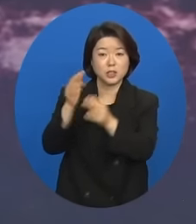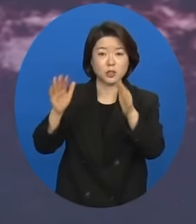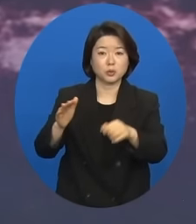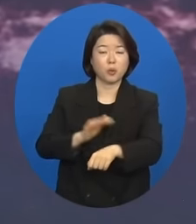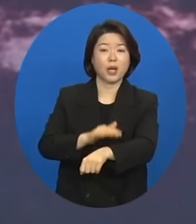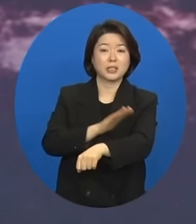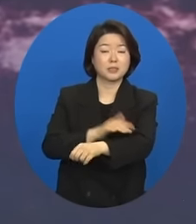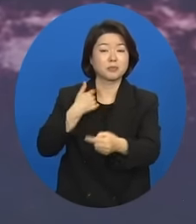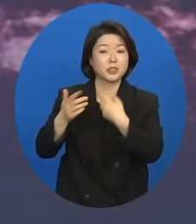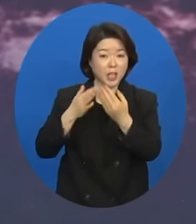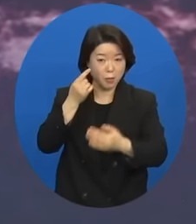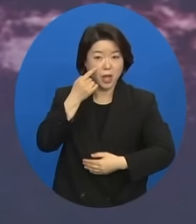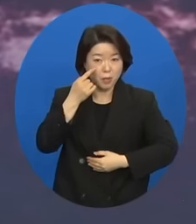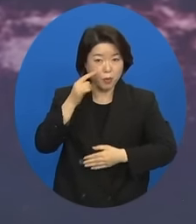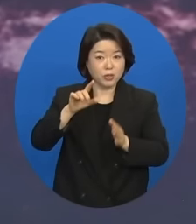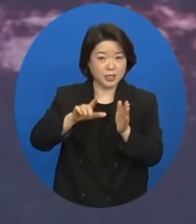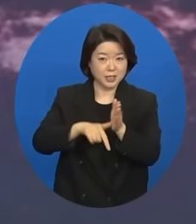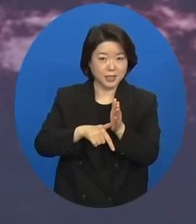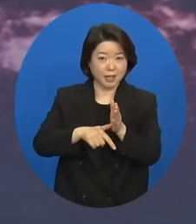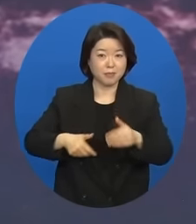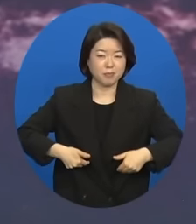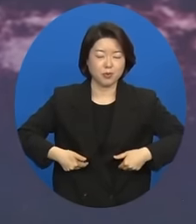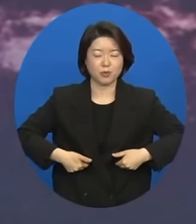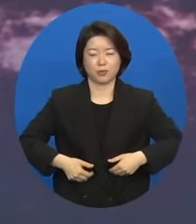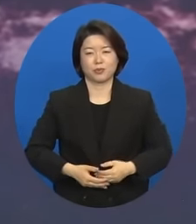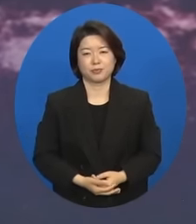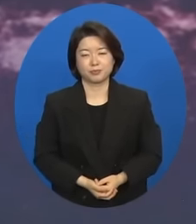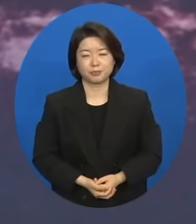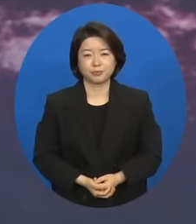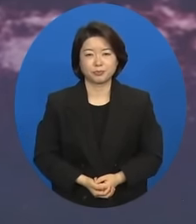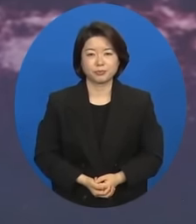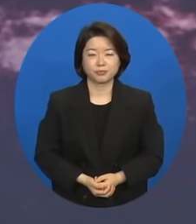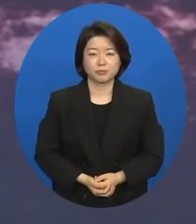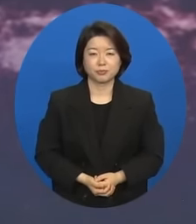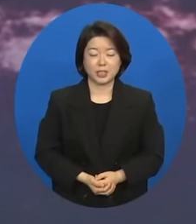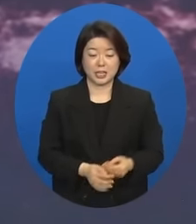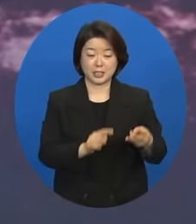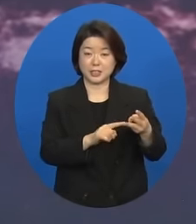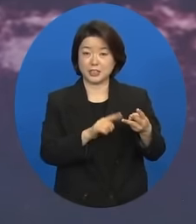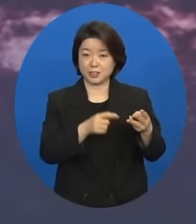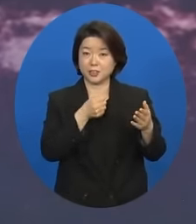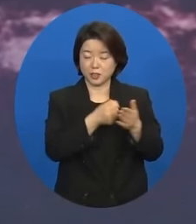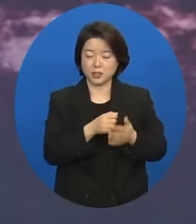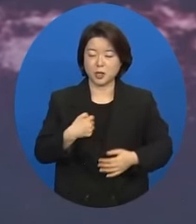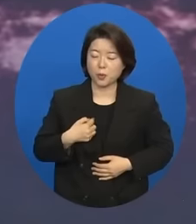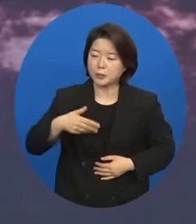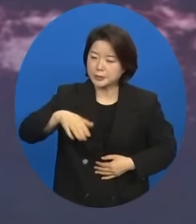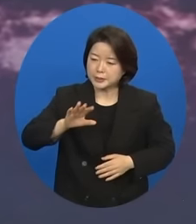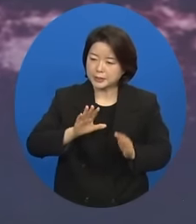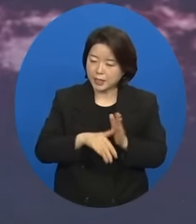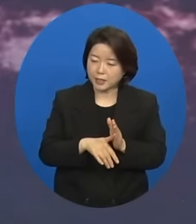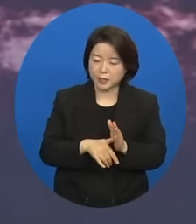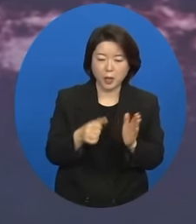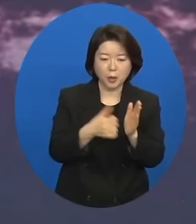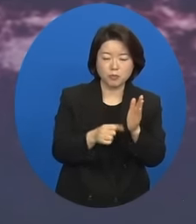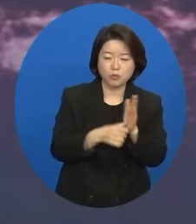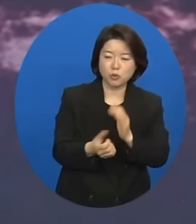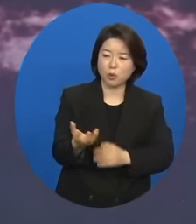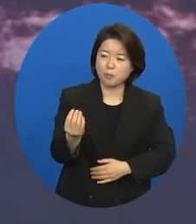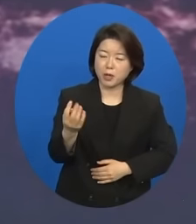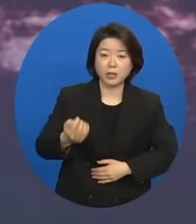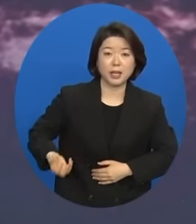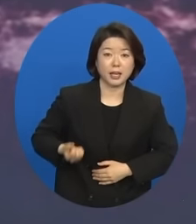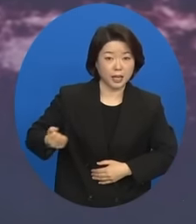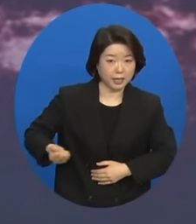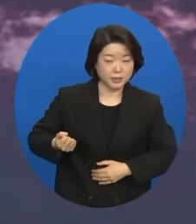하는 뭐 그런 시간들이었습니다 아 그래서 이제 갈 때에 몇 가지 물품을 챙겨 갔는데 가장 중요한 것은